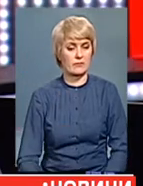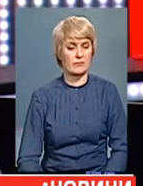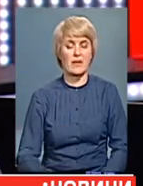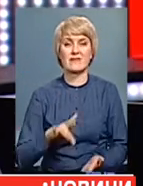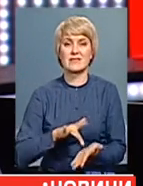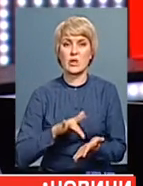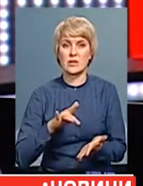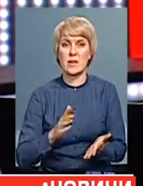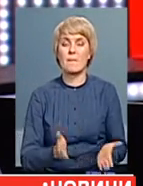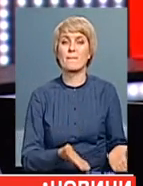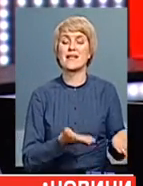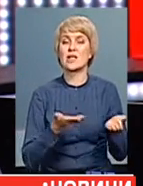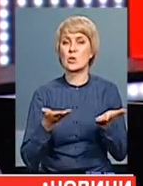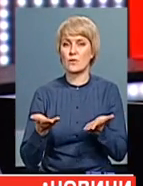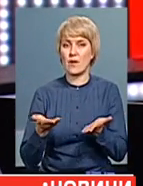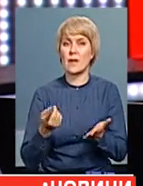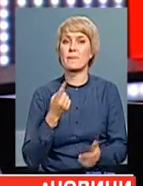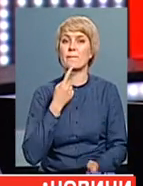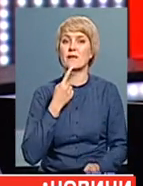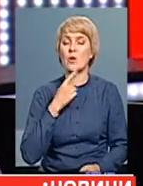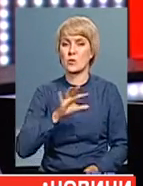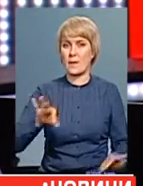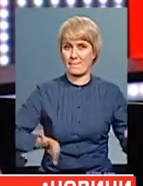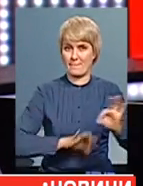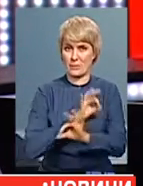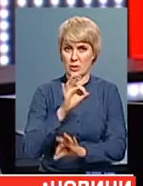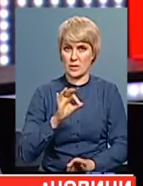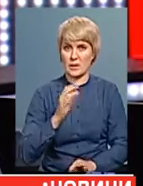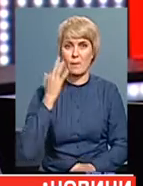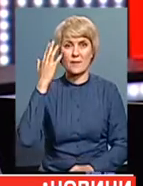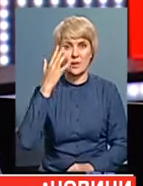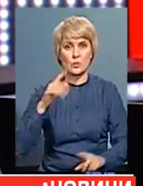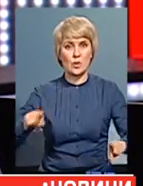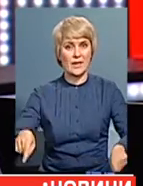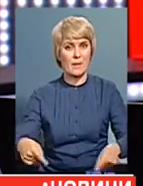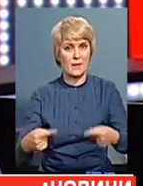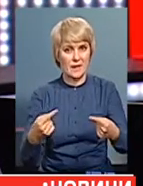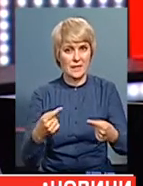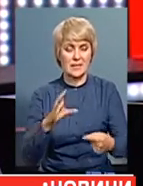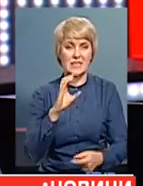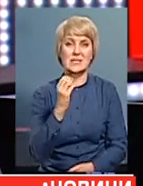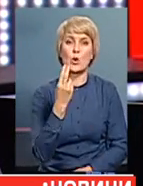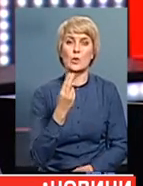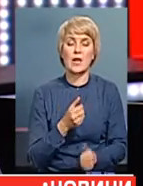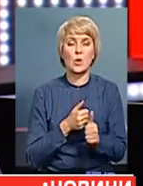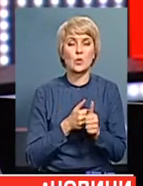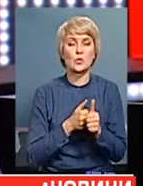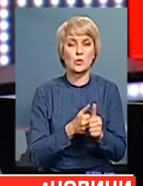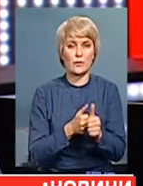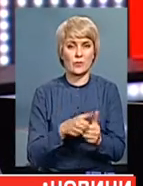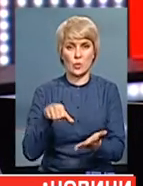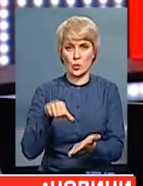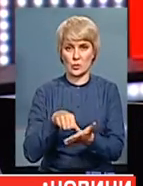А в столиці презентували пілотний проєкт психологічної реабілітації та соціального супроводу учасників АТО. Цей проєкт підтримали